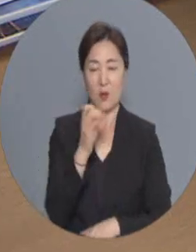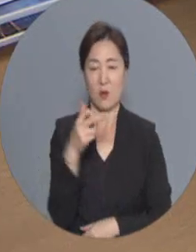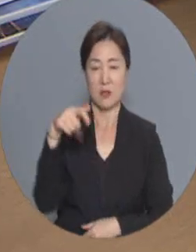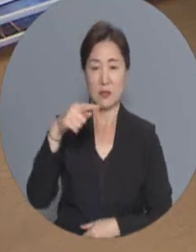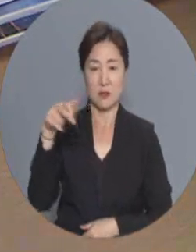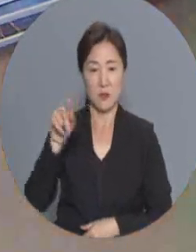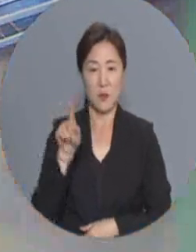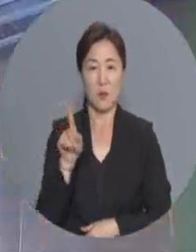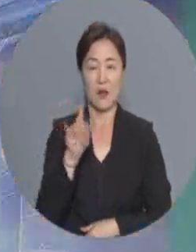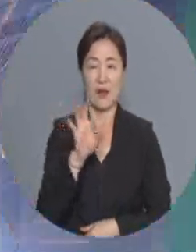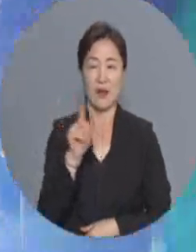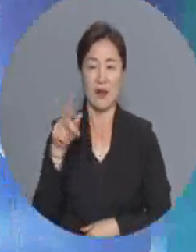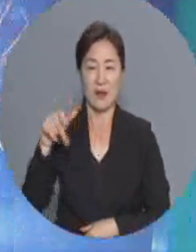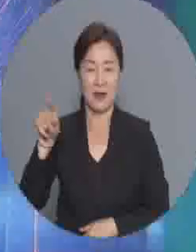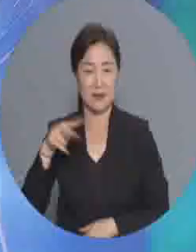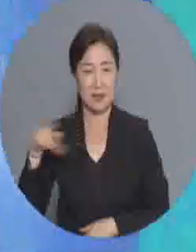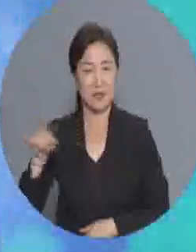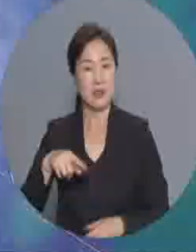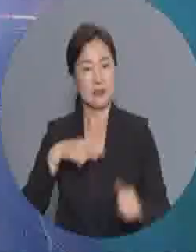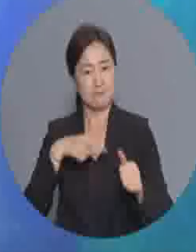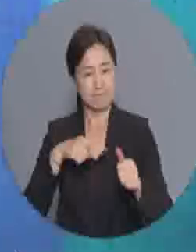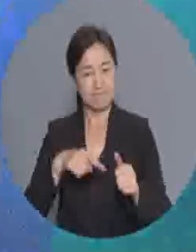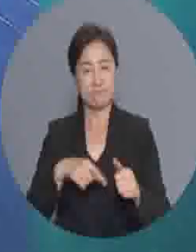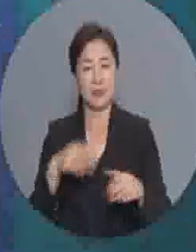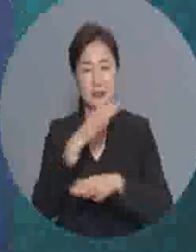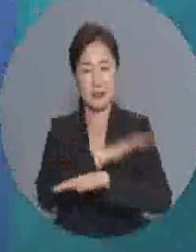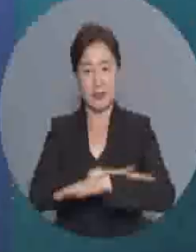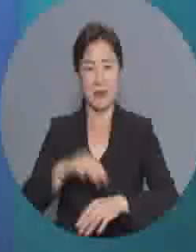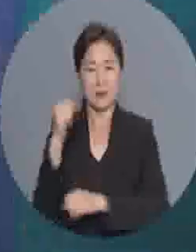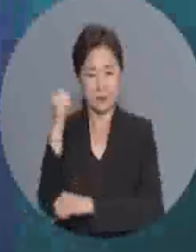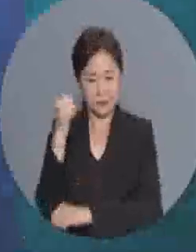취지를 살리기 위해 안정적인 취업 보장이라는